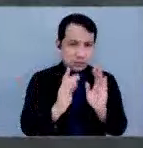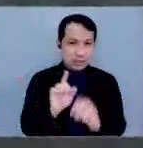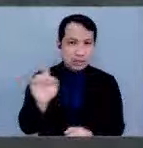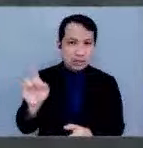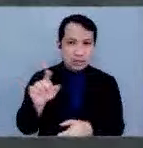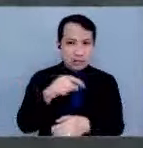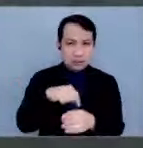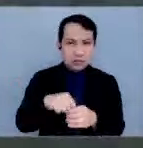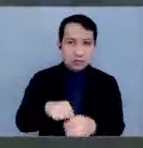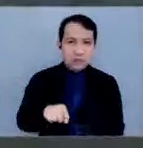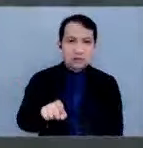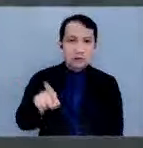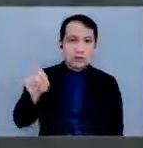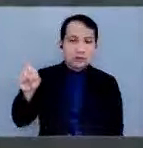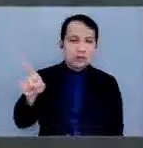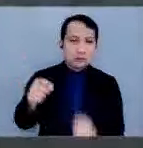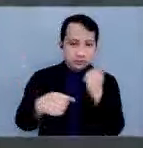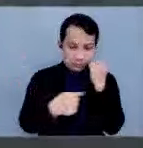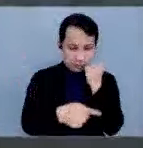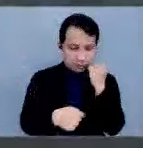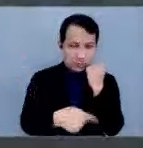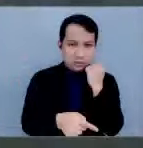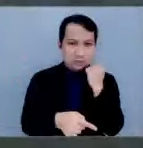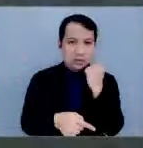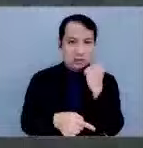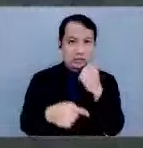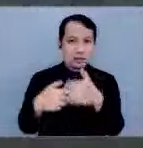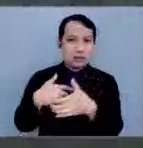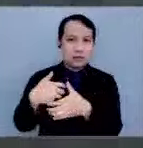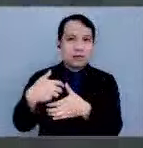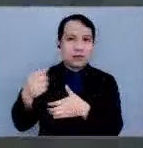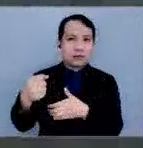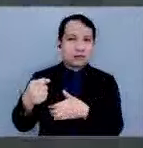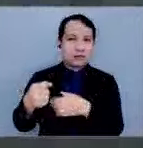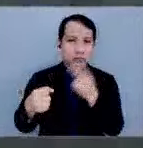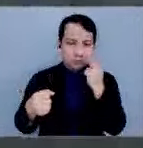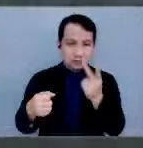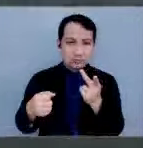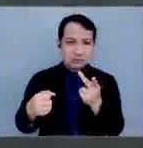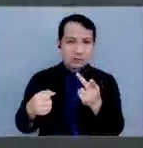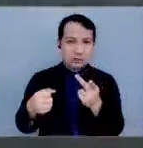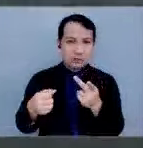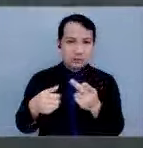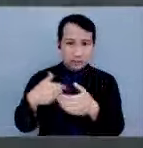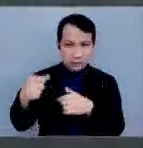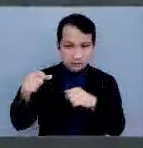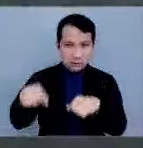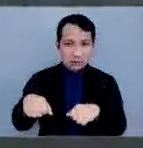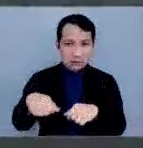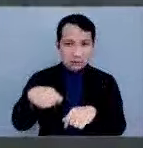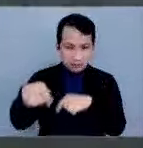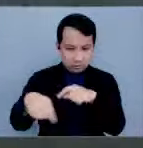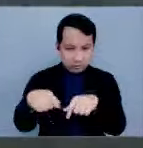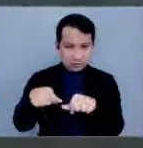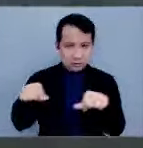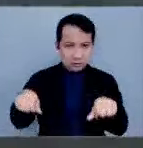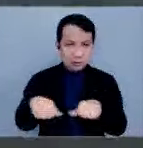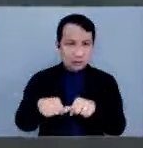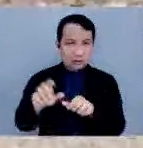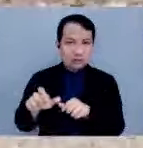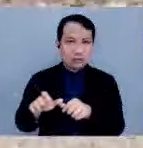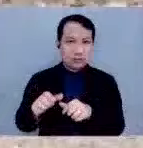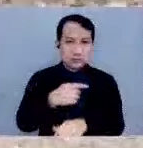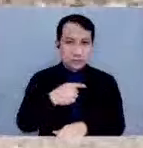Pero ayon sa Zambales Ecological Network, may pagkakataong lumalagpas na sa dredging site ang mga Chinese